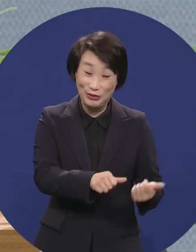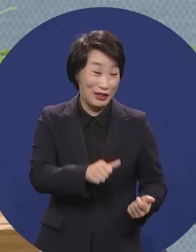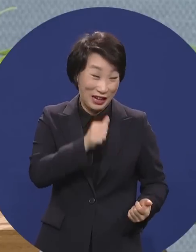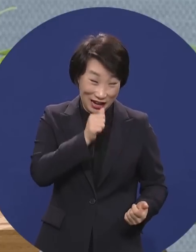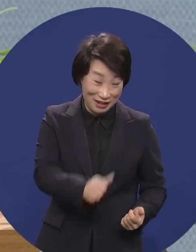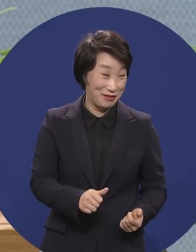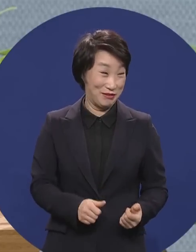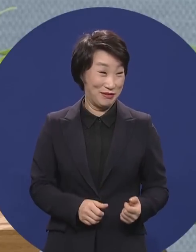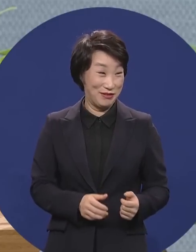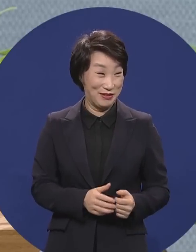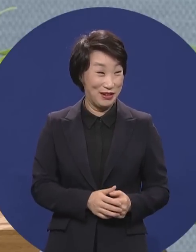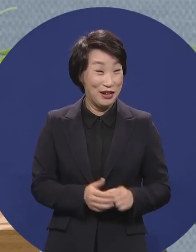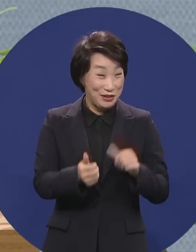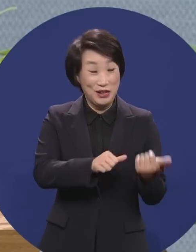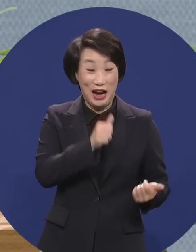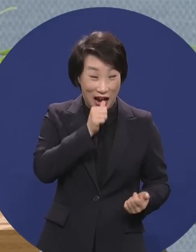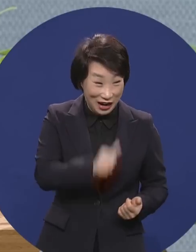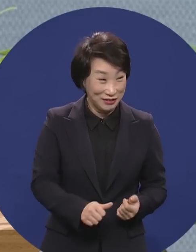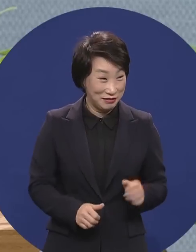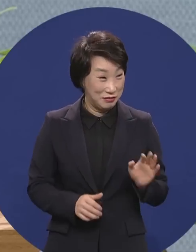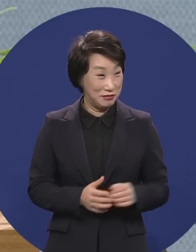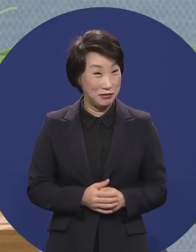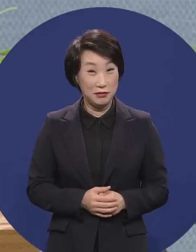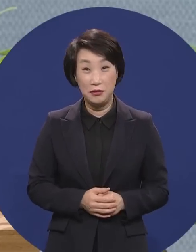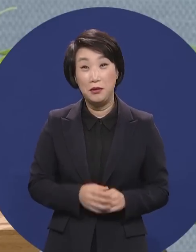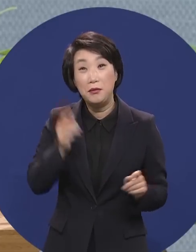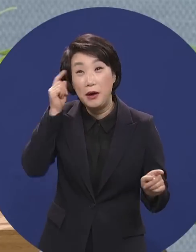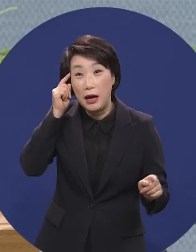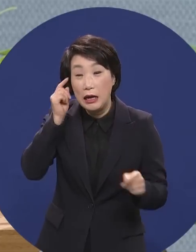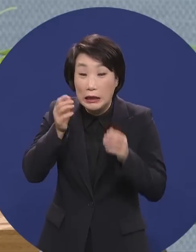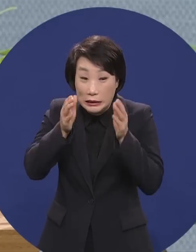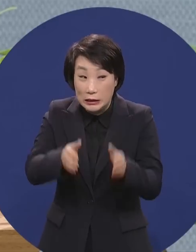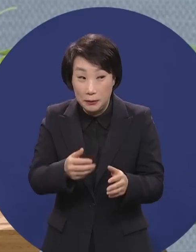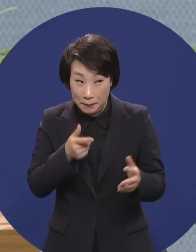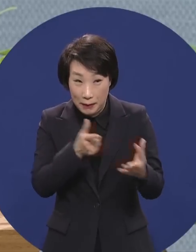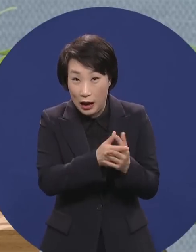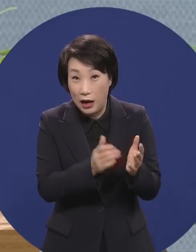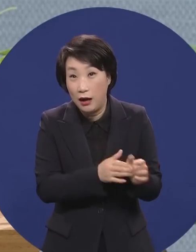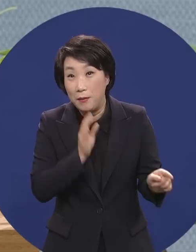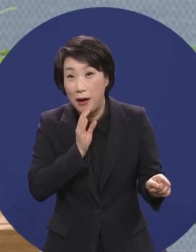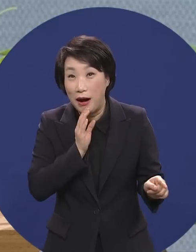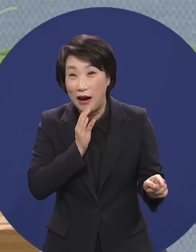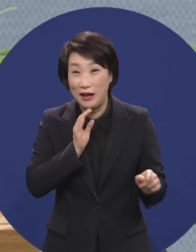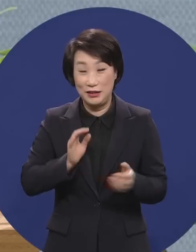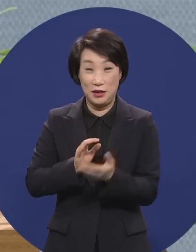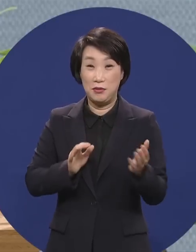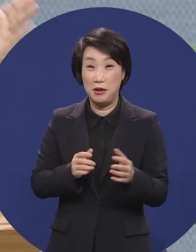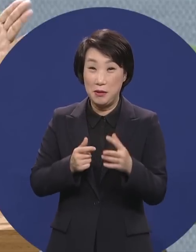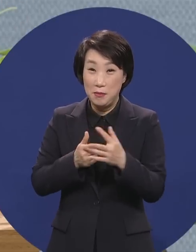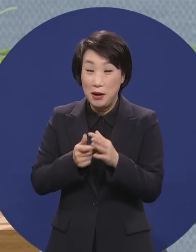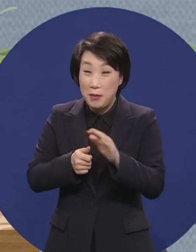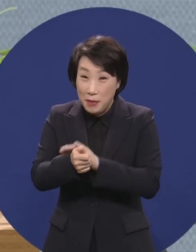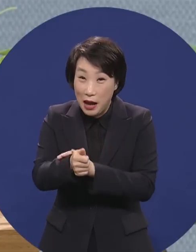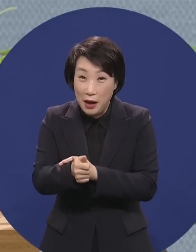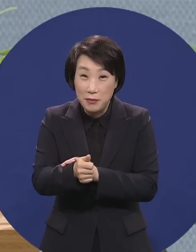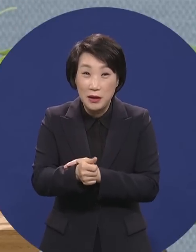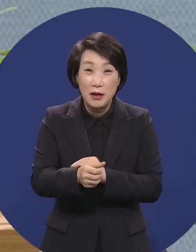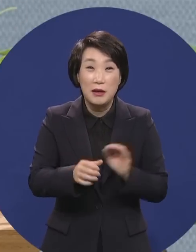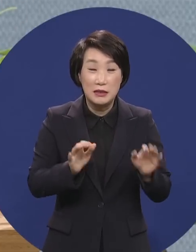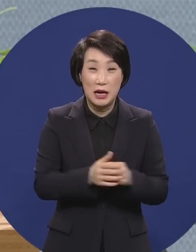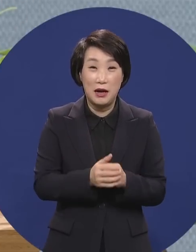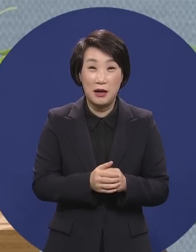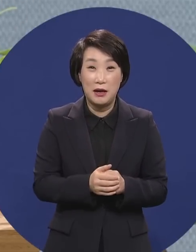아니하리라. 결코 죽지 아니하리라. 왜? 틈을 봤어. 자기의 뱀이 하는 말을